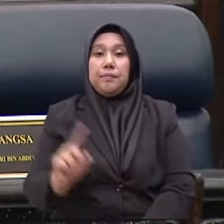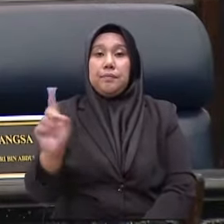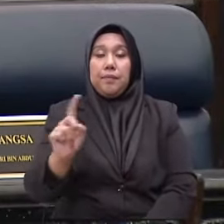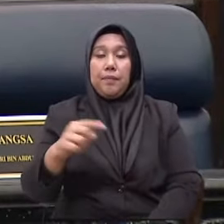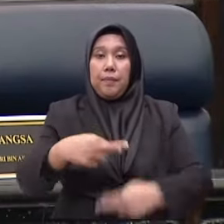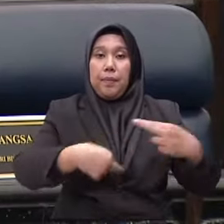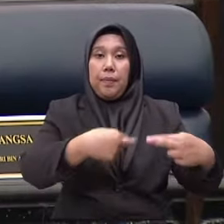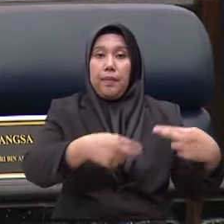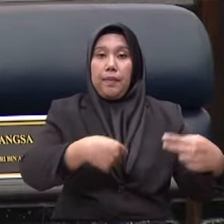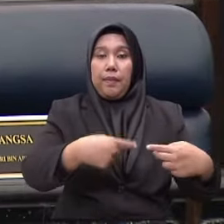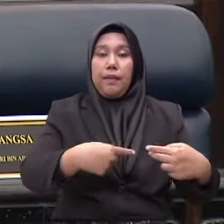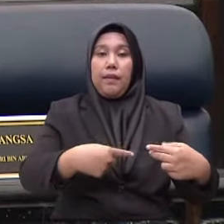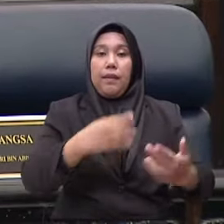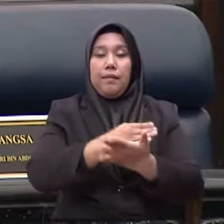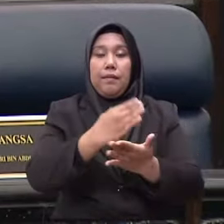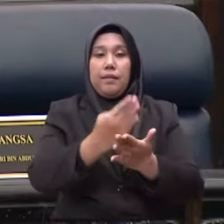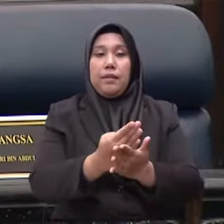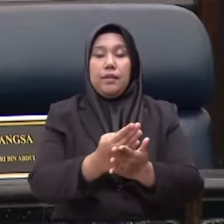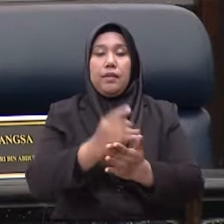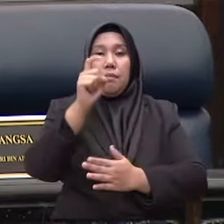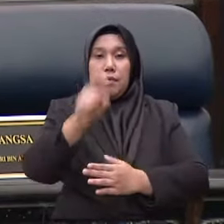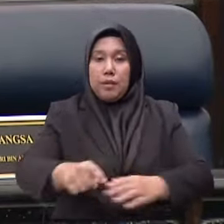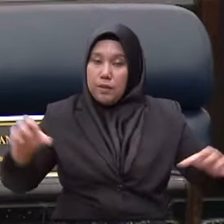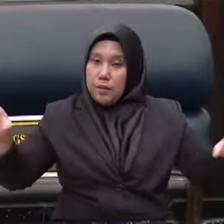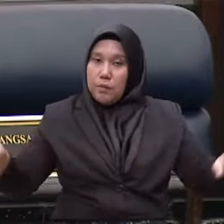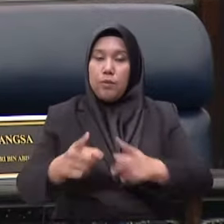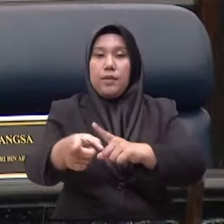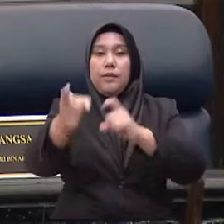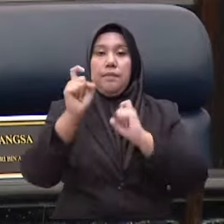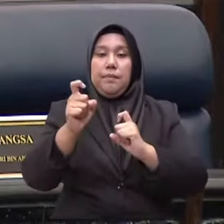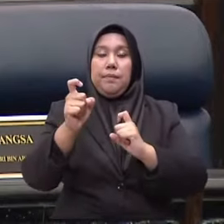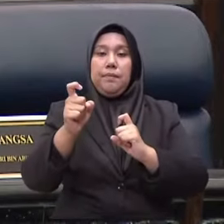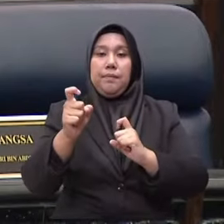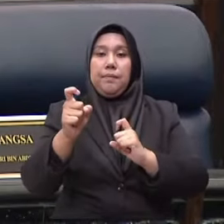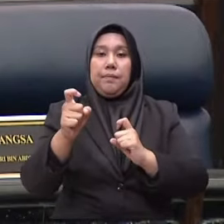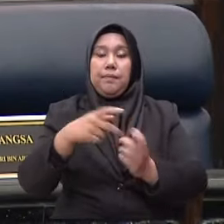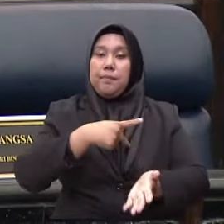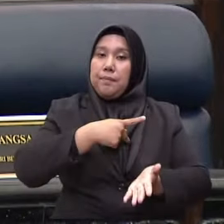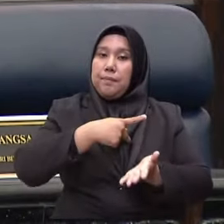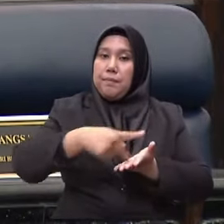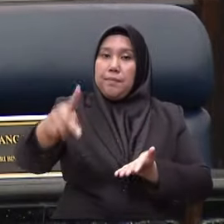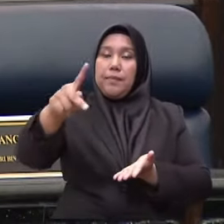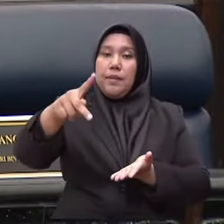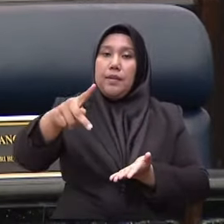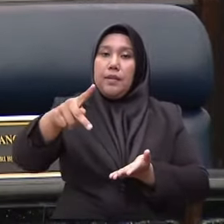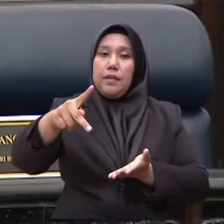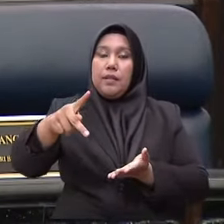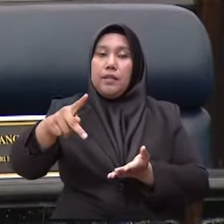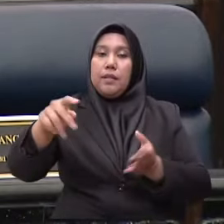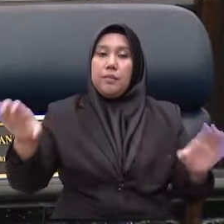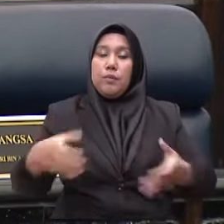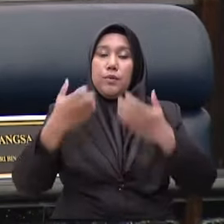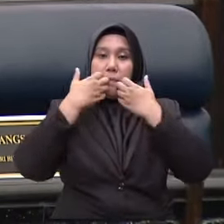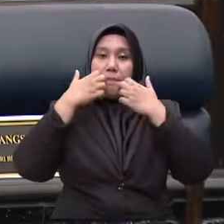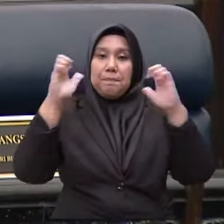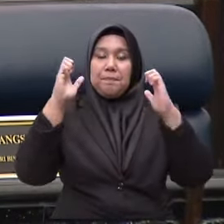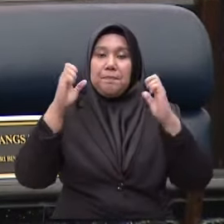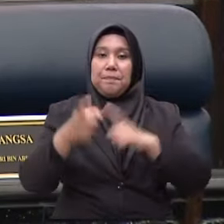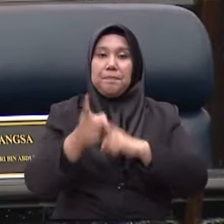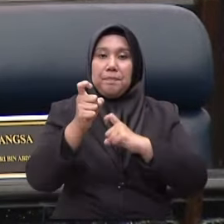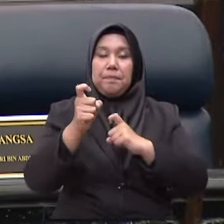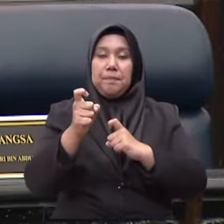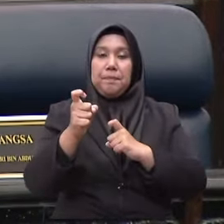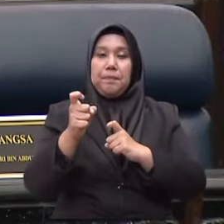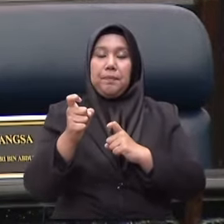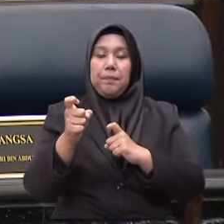telah diluluskan mestilah dilaksanakan secepat mungkin pembayaran mestilah dibuat secara cekap dan pantas